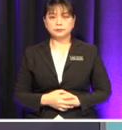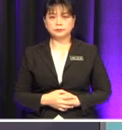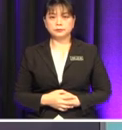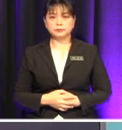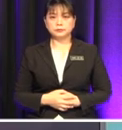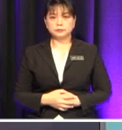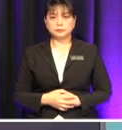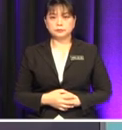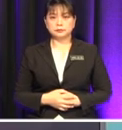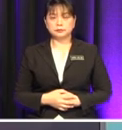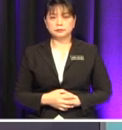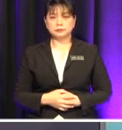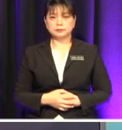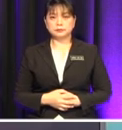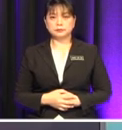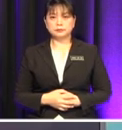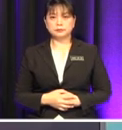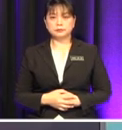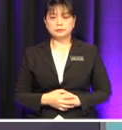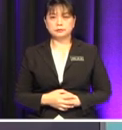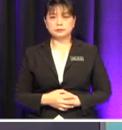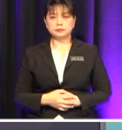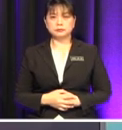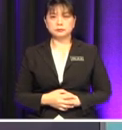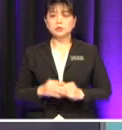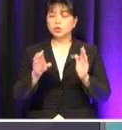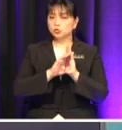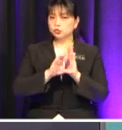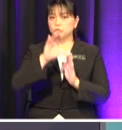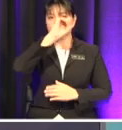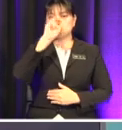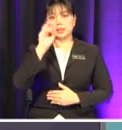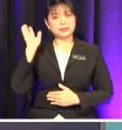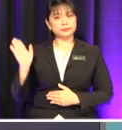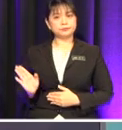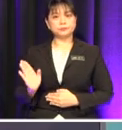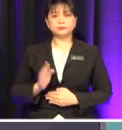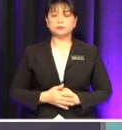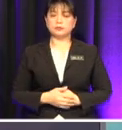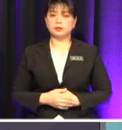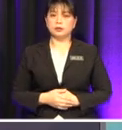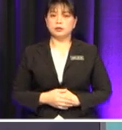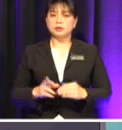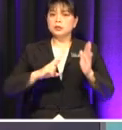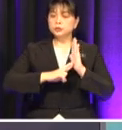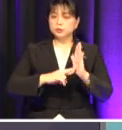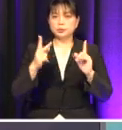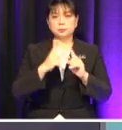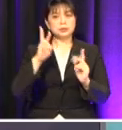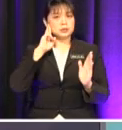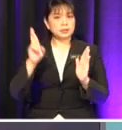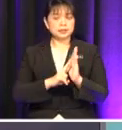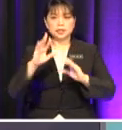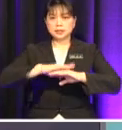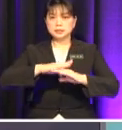Insyaallah boleh Oke sekarang kita tengok soal Lane contoh soal Oke merujuk pada raja di atas